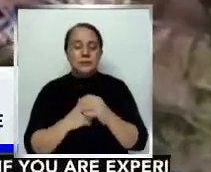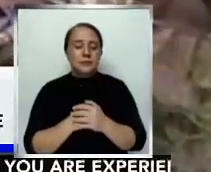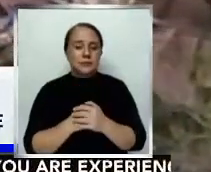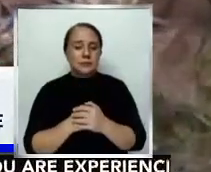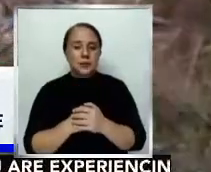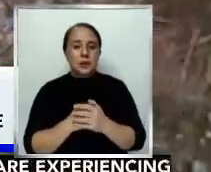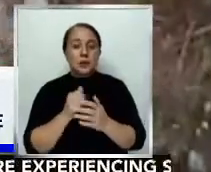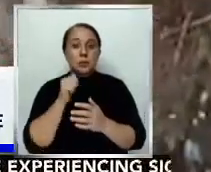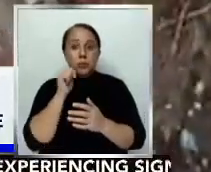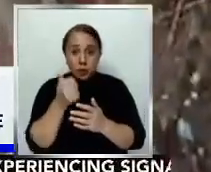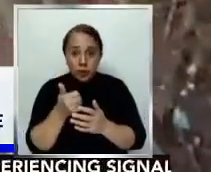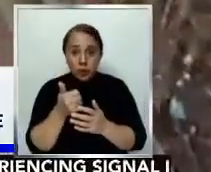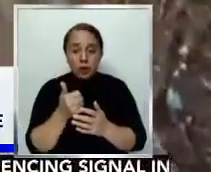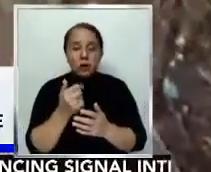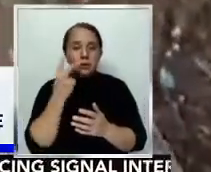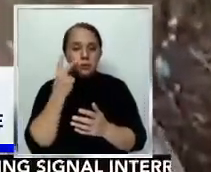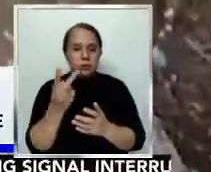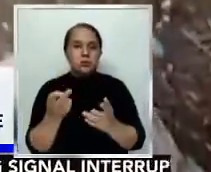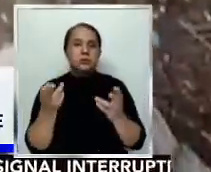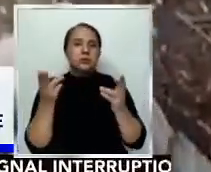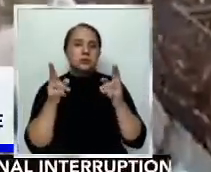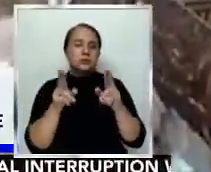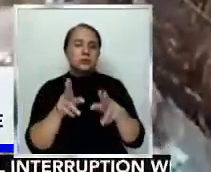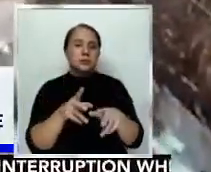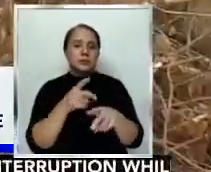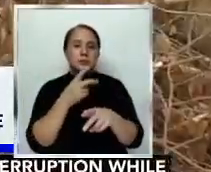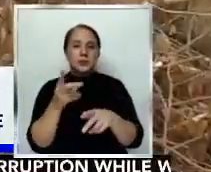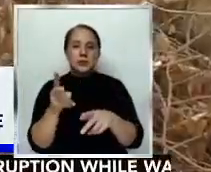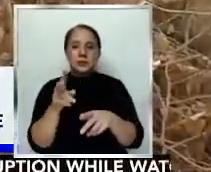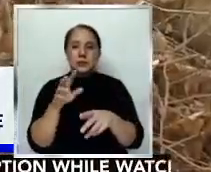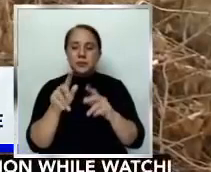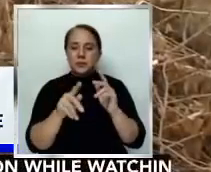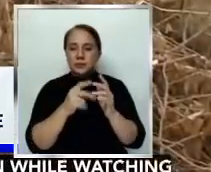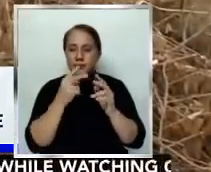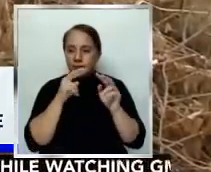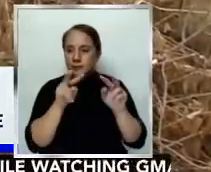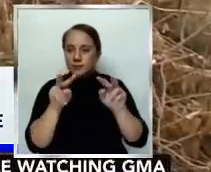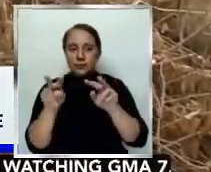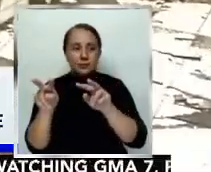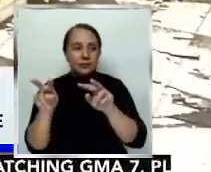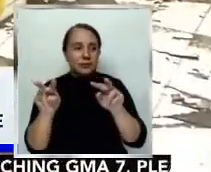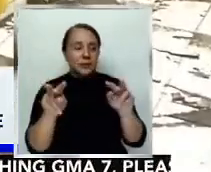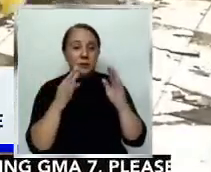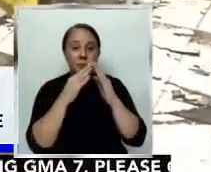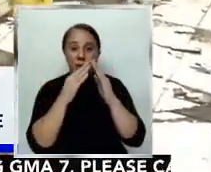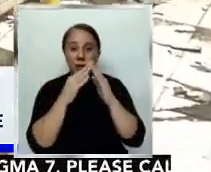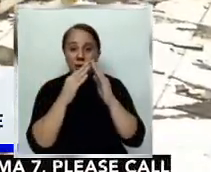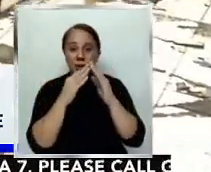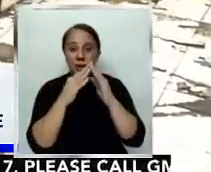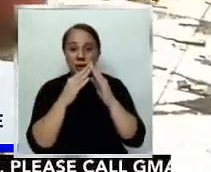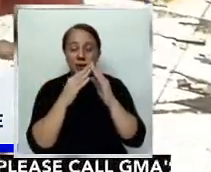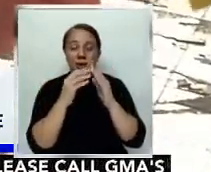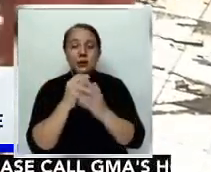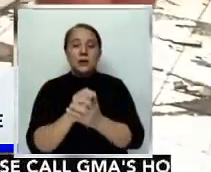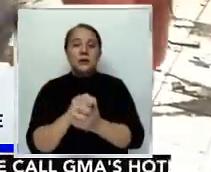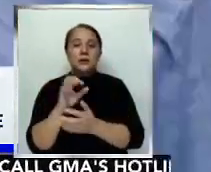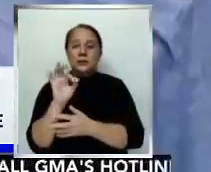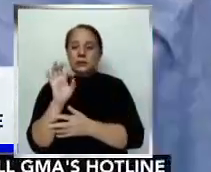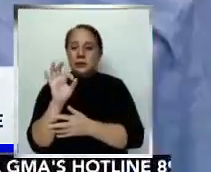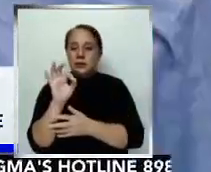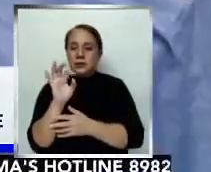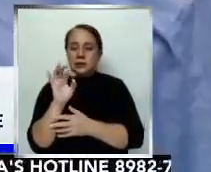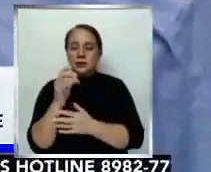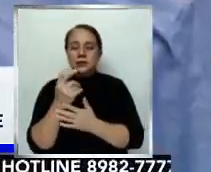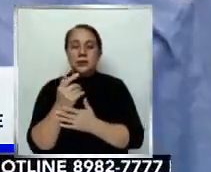Kinaumagahan, ito na ang tumambad sa mga residente. Ang bahay na ito, na 19 na taon ang tirahan ng pamilya